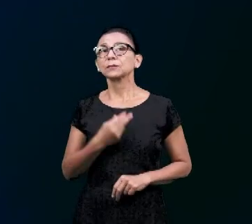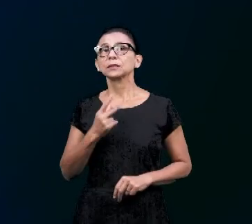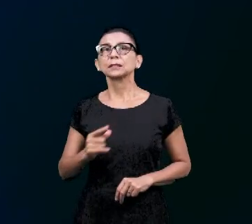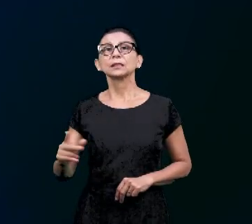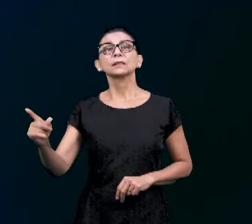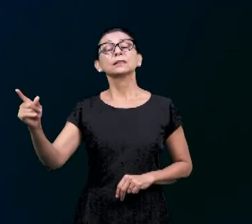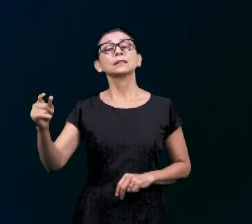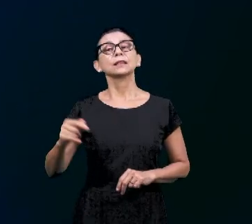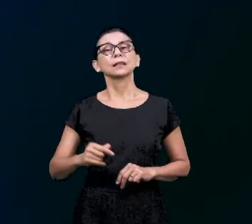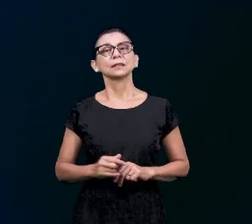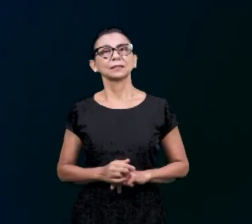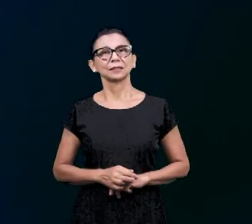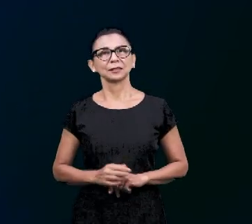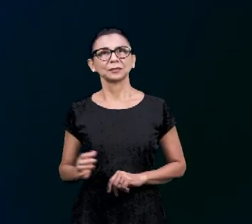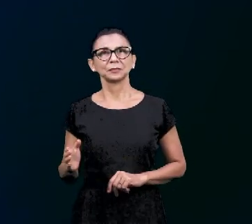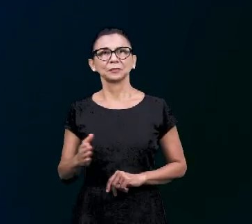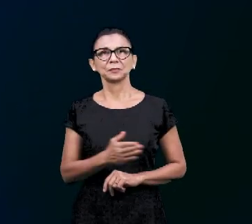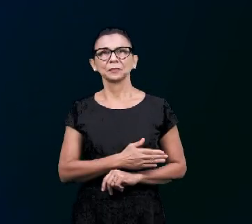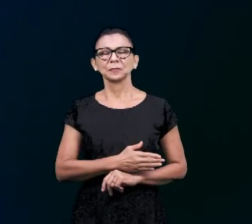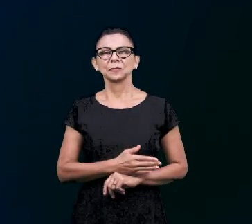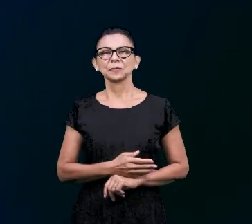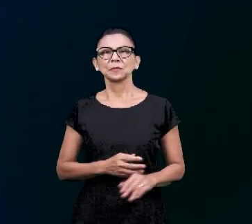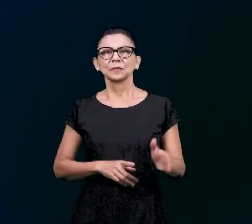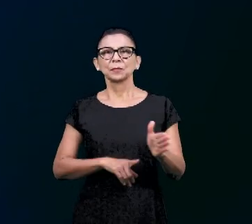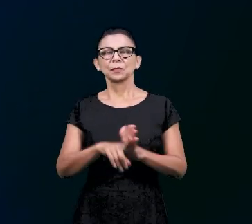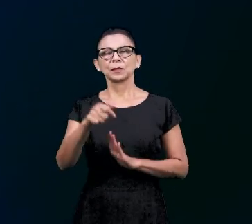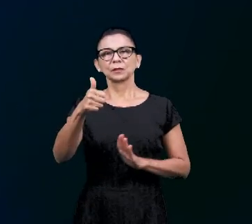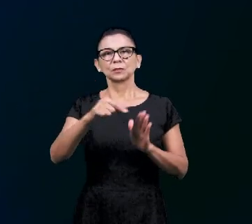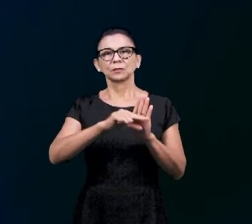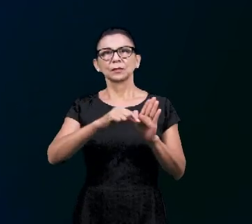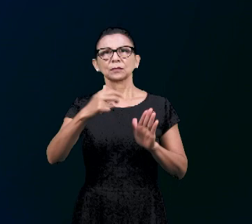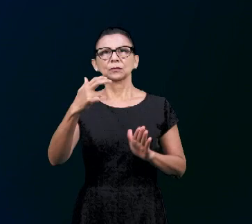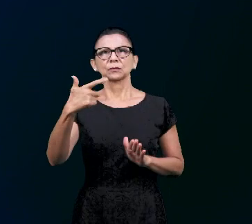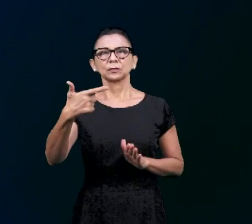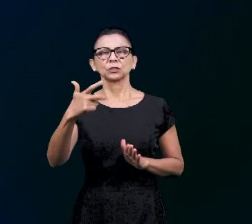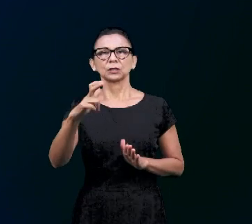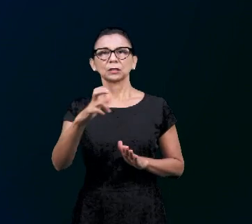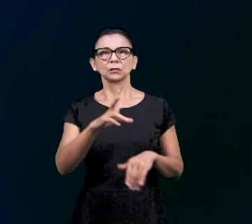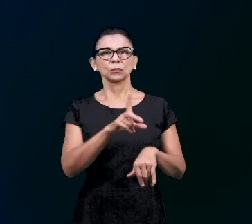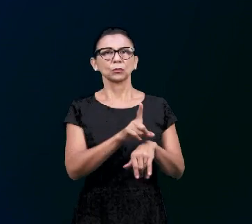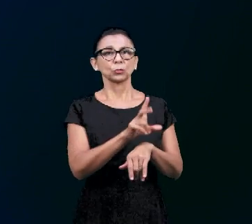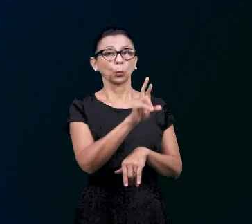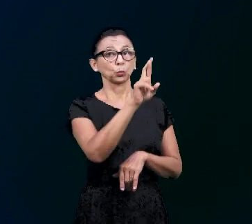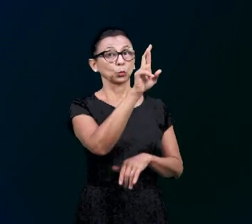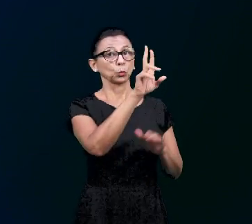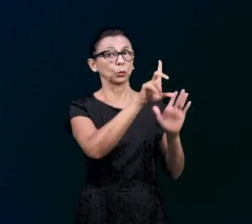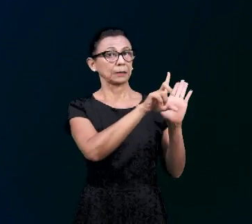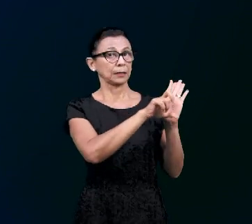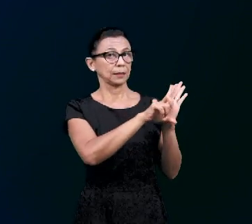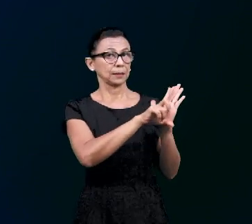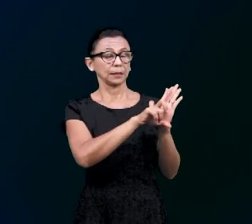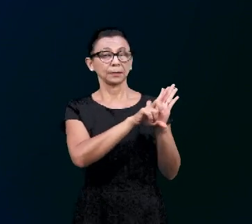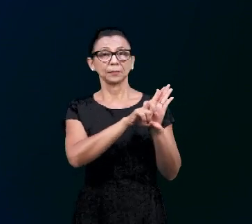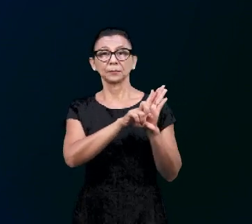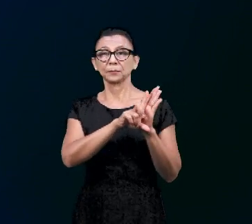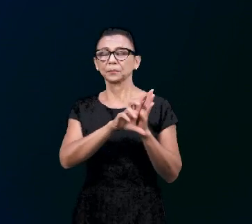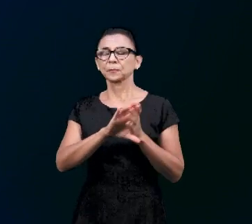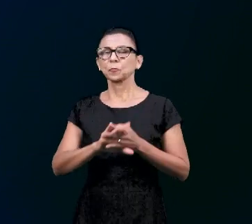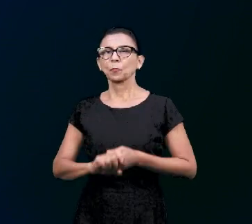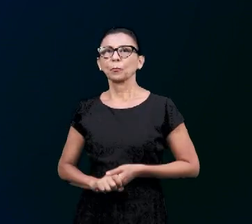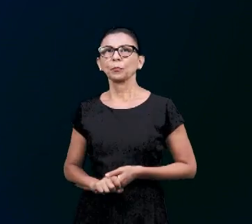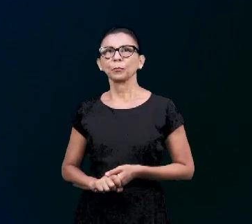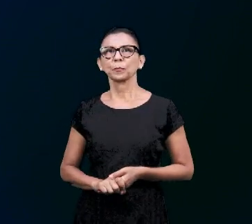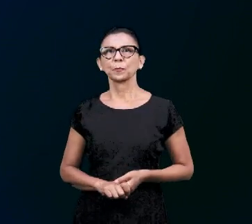éternelle? Qui a fait la première question du verset 5? C'est le docteur de la loi. Et la question qu'il a fait a